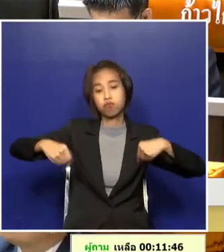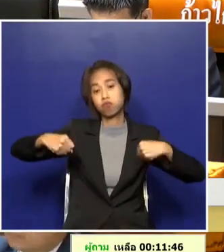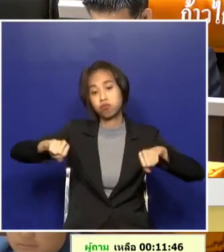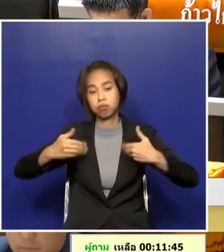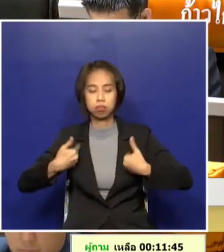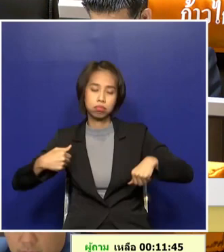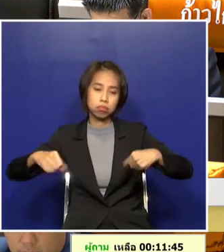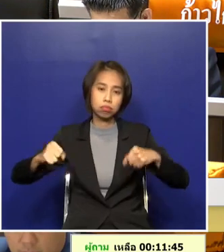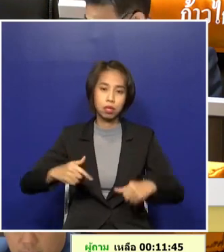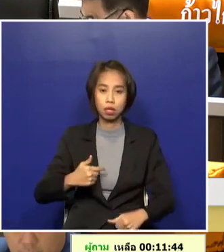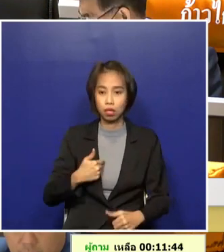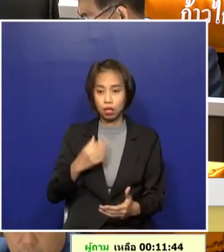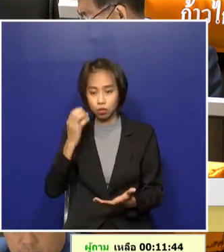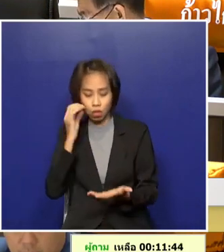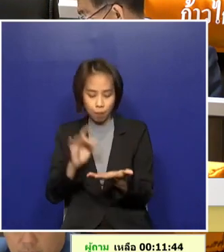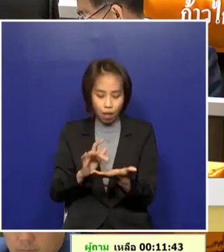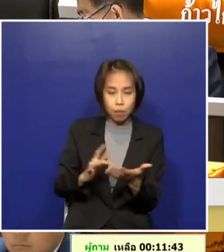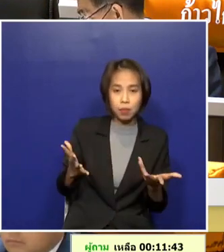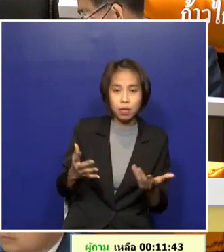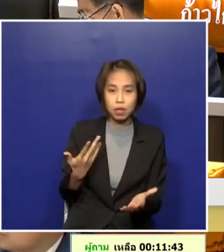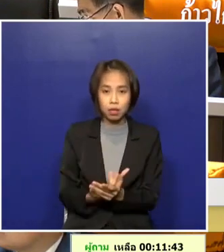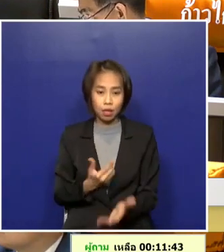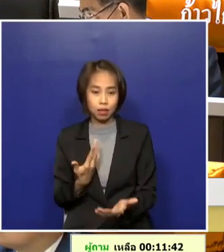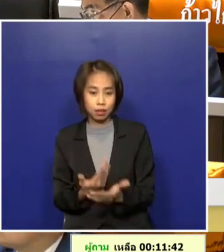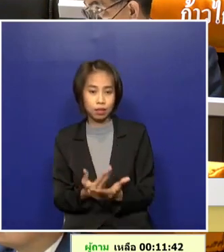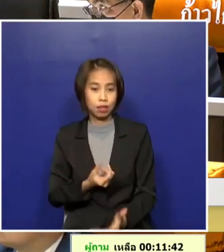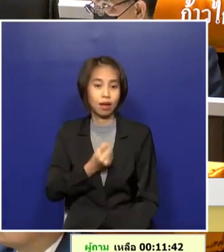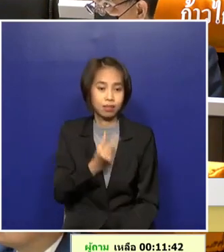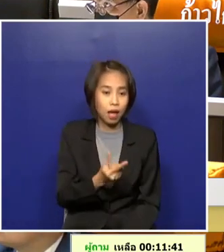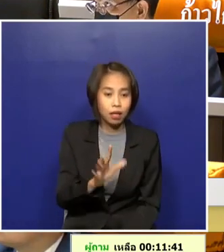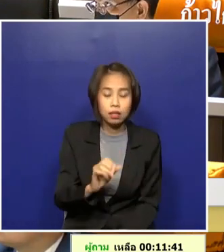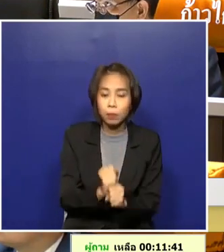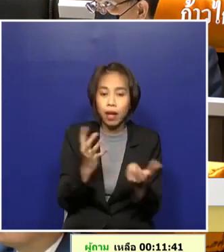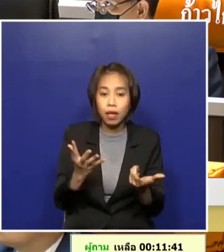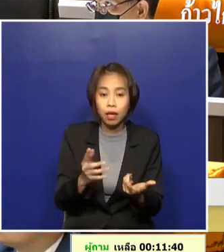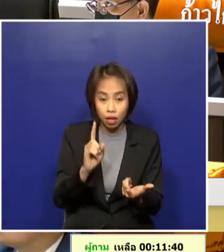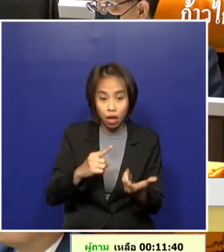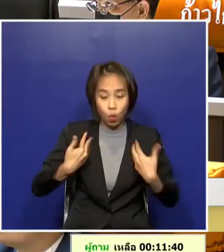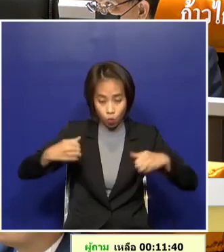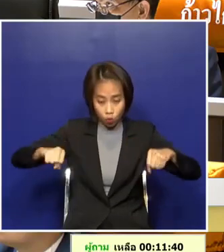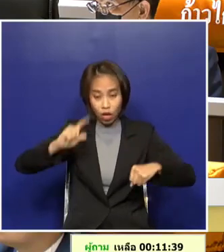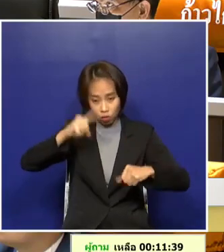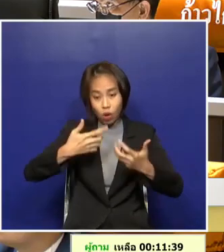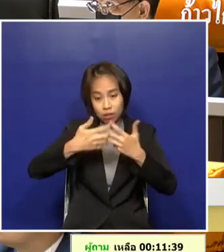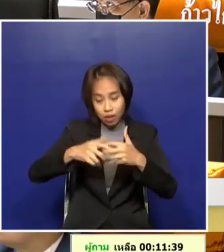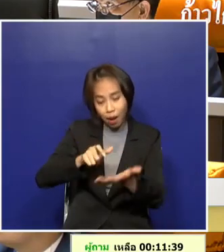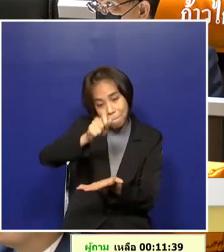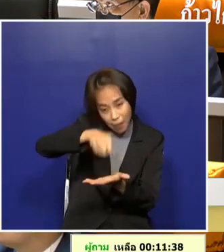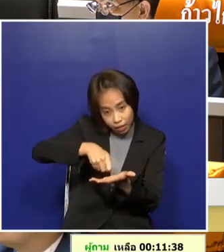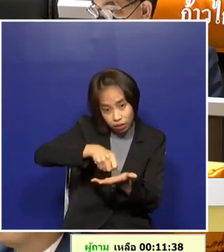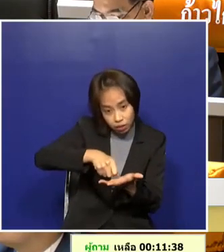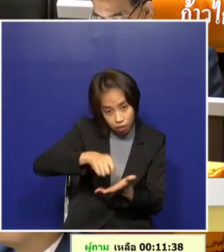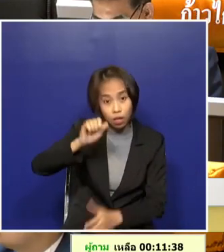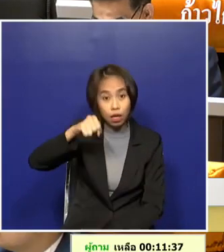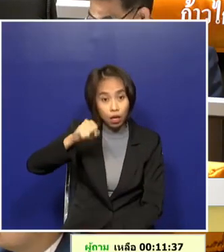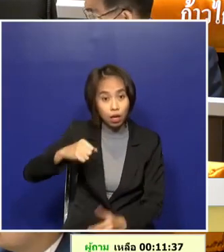แล้วผมไม่มีสมาร์ทโฟนแล้วผมจ่ายวินมอไซค์วินมอไซค์ต้องพกเครื่องรูดบัตรไปเหรอครับอันนี้คือมันเป็นการสัง